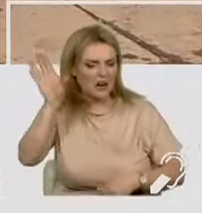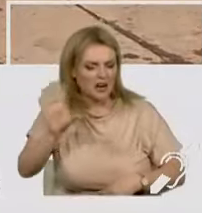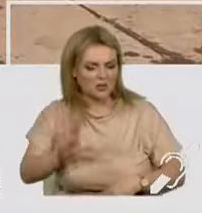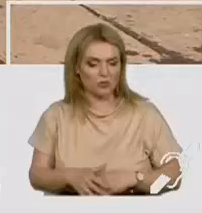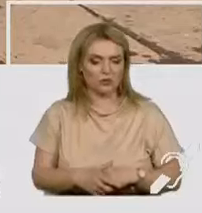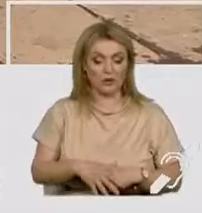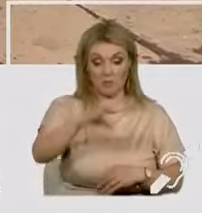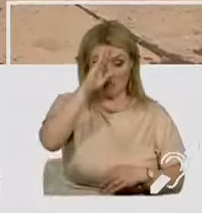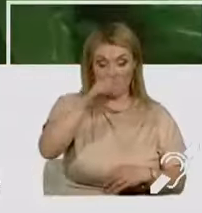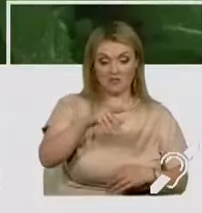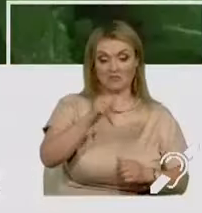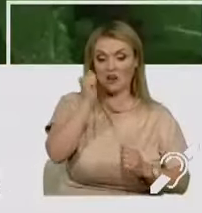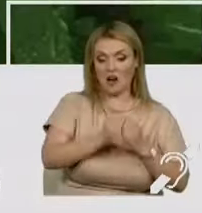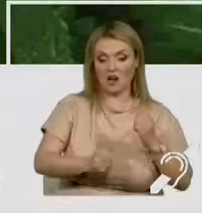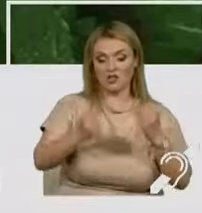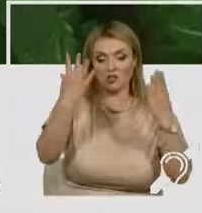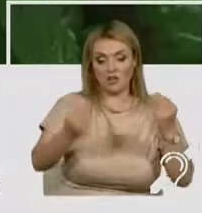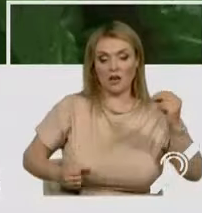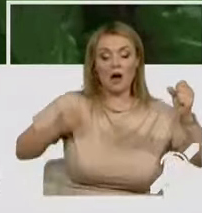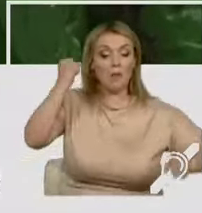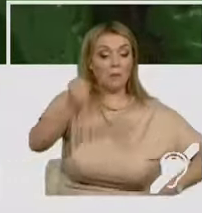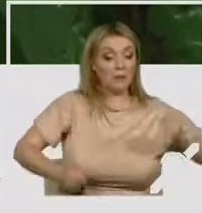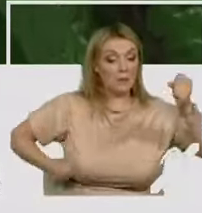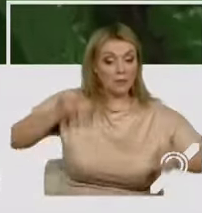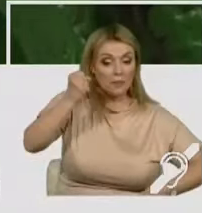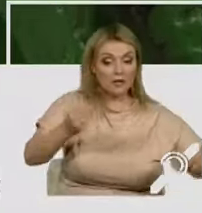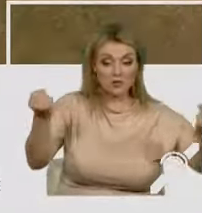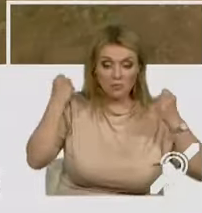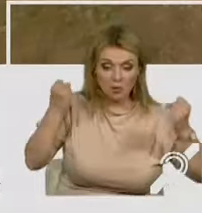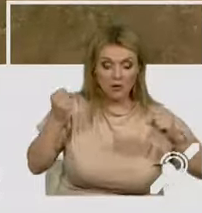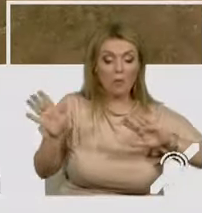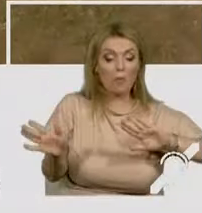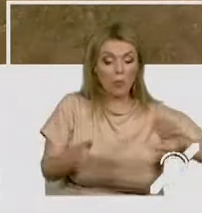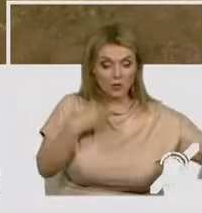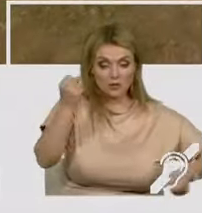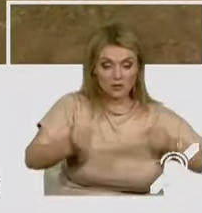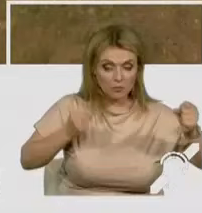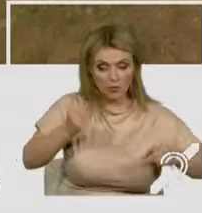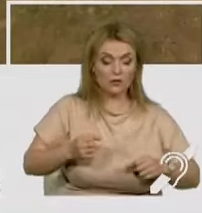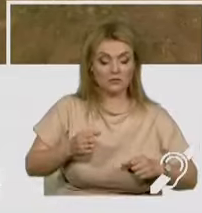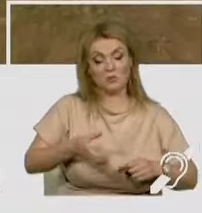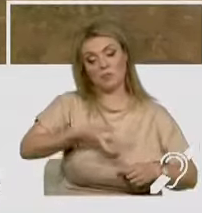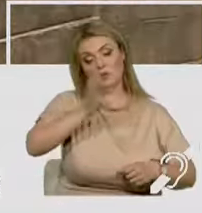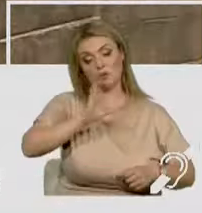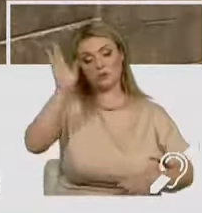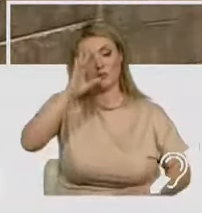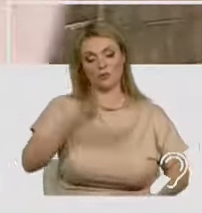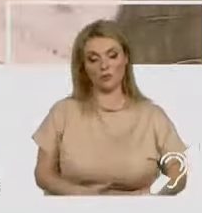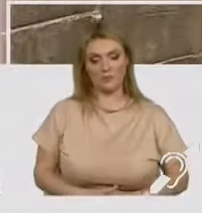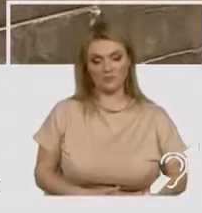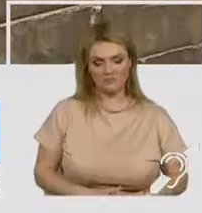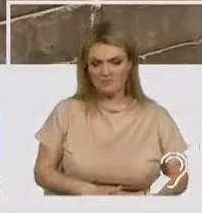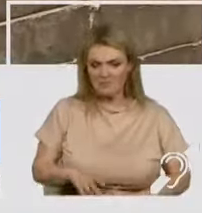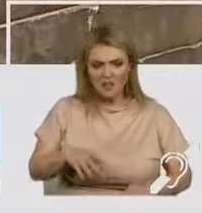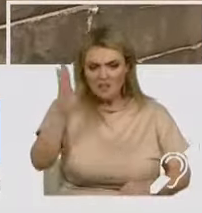aproape în fiecare zi în parc, iar după antrenament își potolește setea aici. E bun, e dulce, îmi place. Potolești